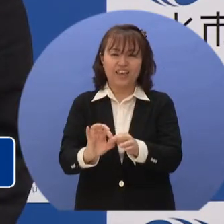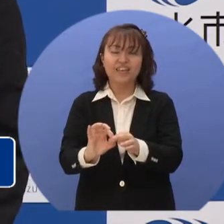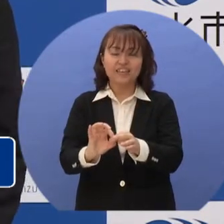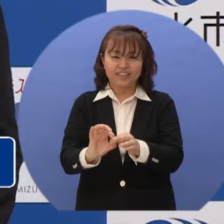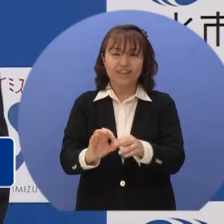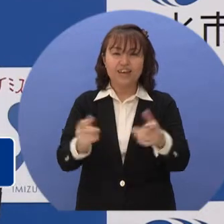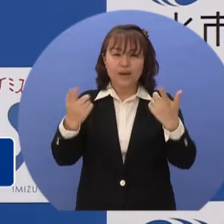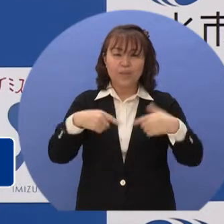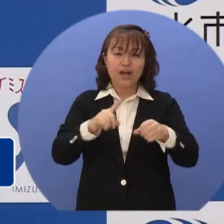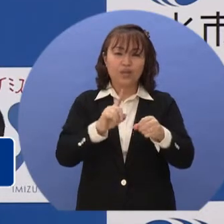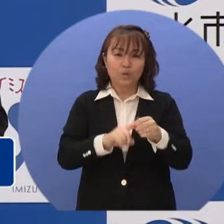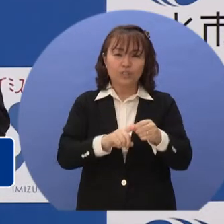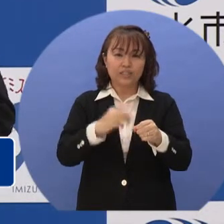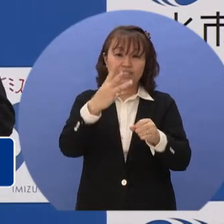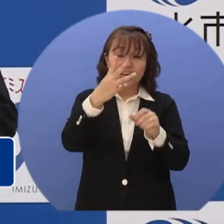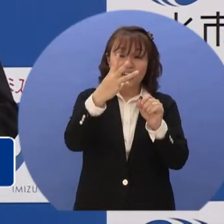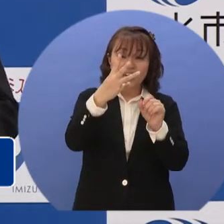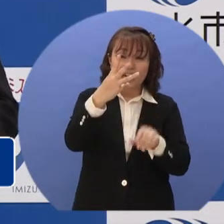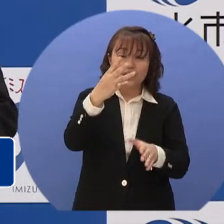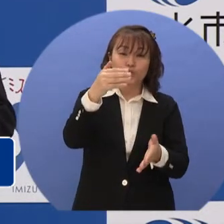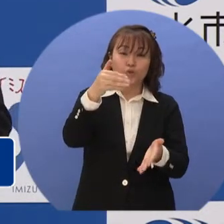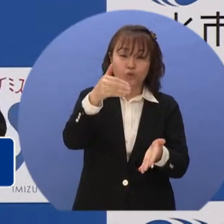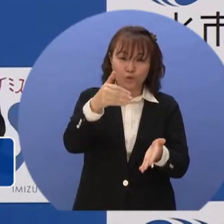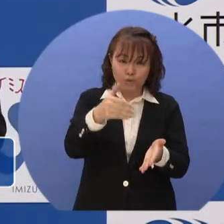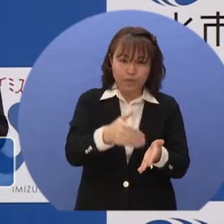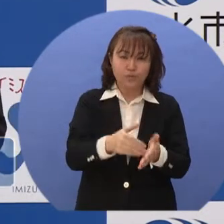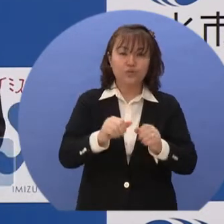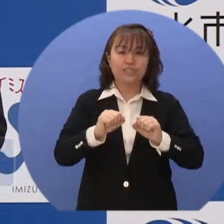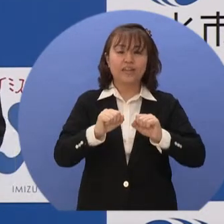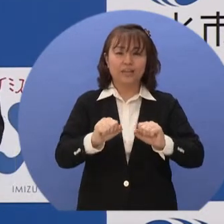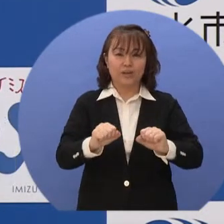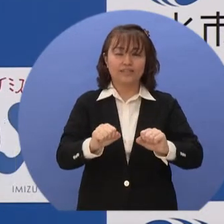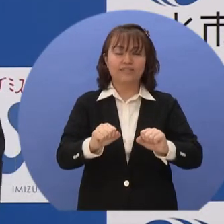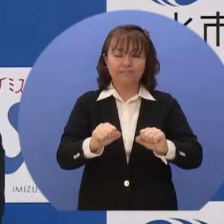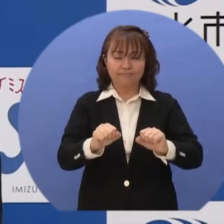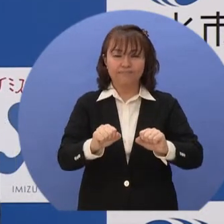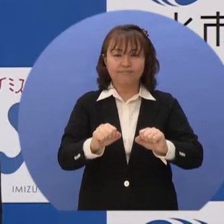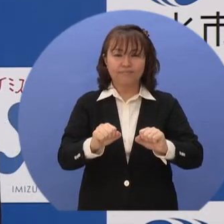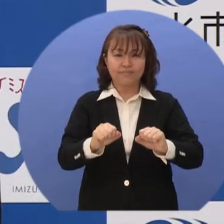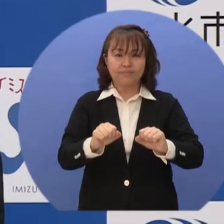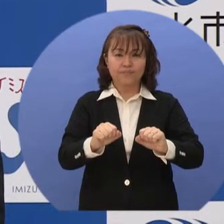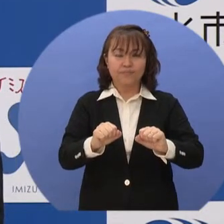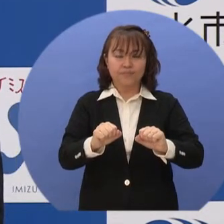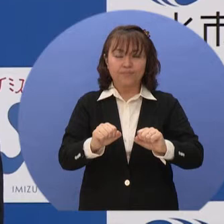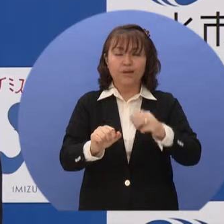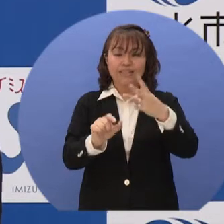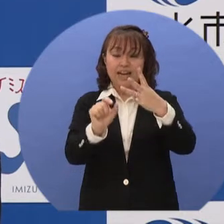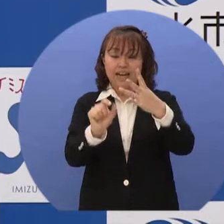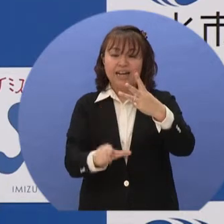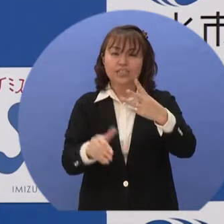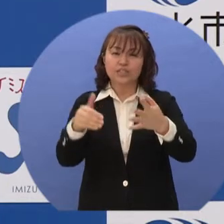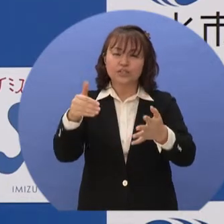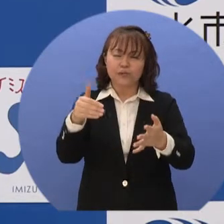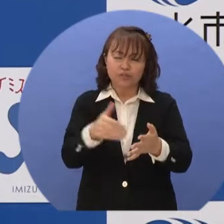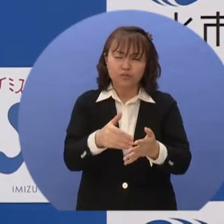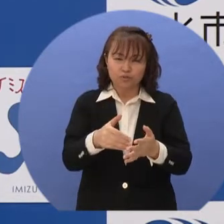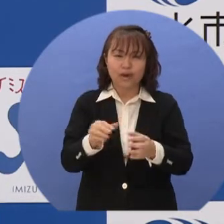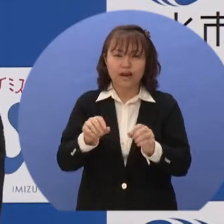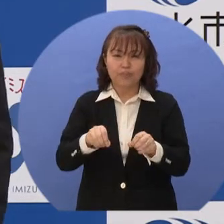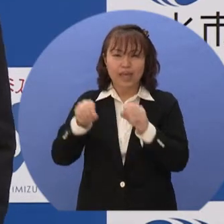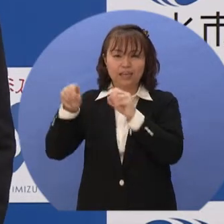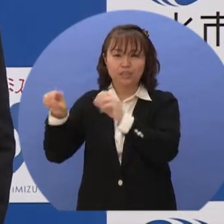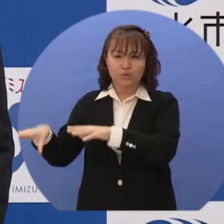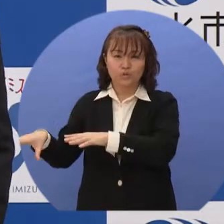毎年ま3月末にですねえ実施をしているものでありますえこの3月末という時期は転入転出などの